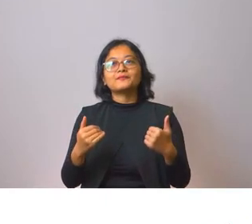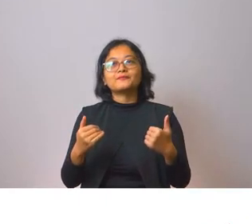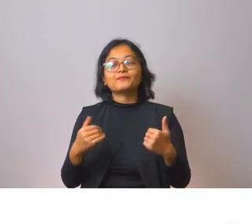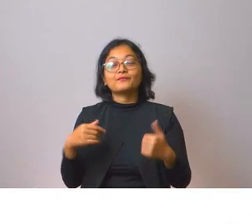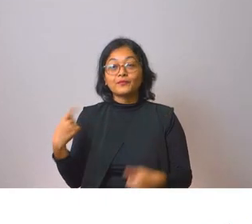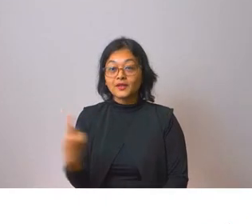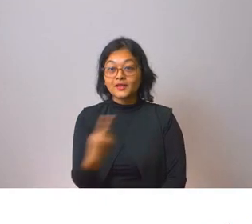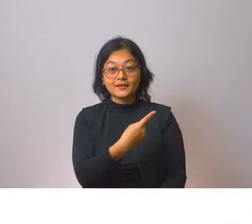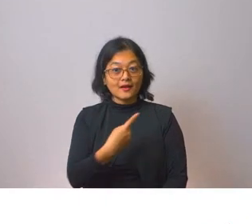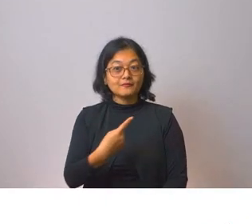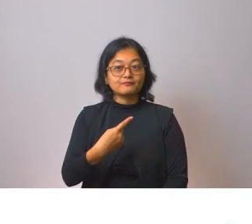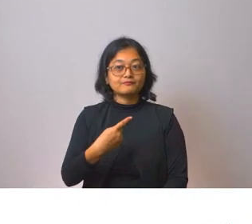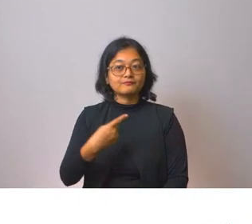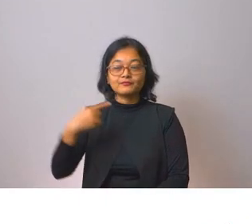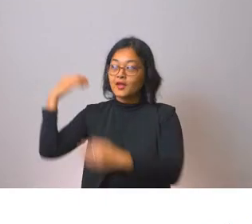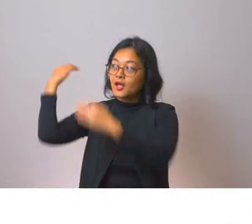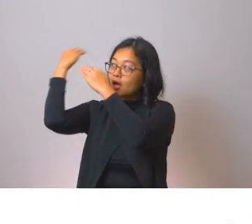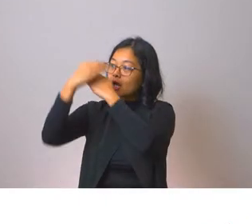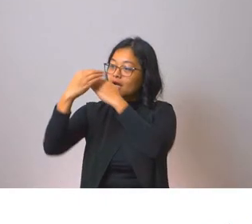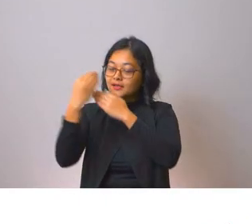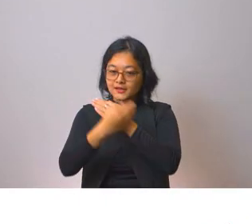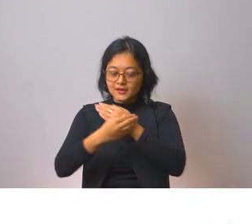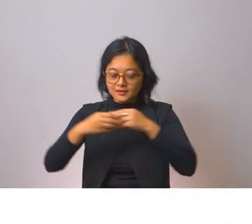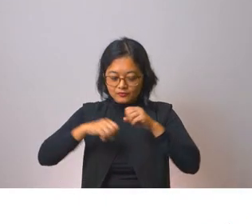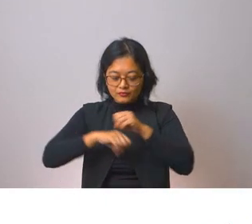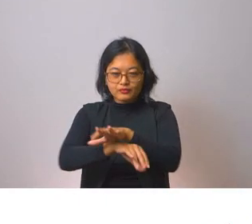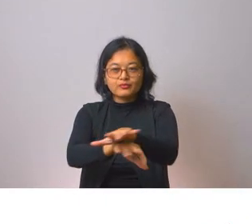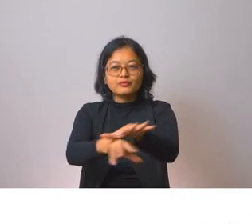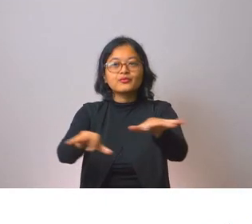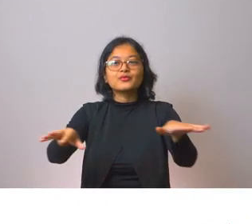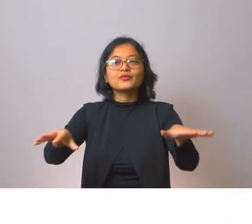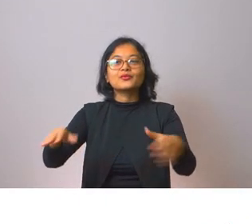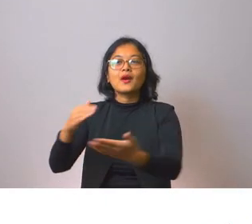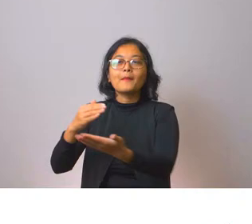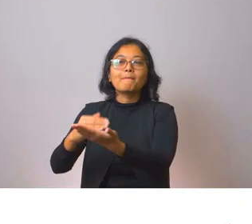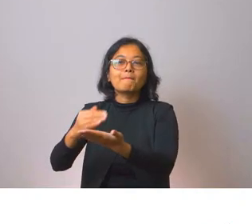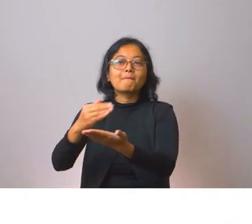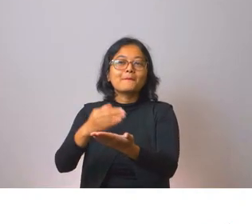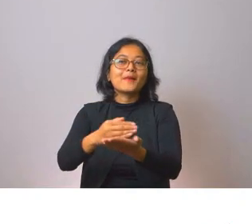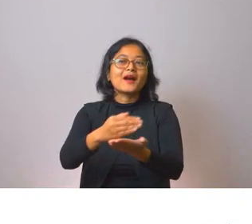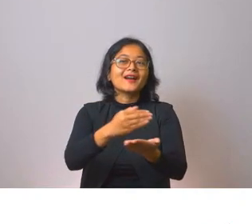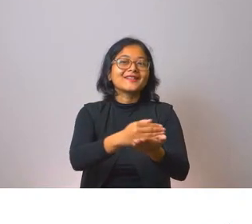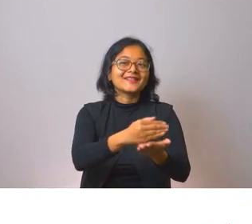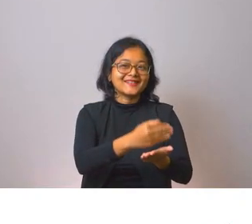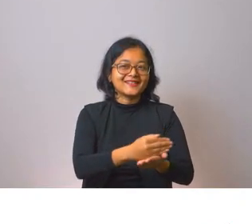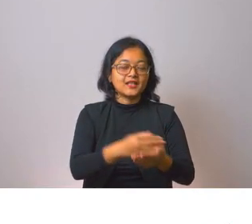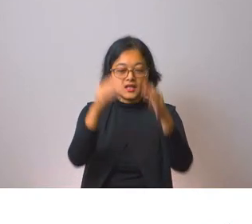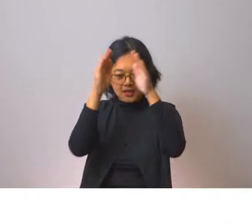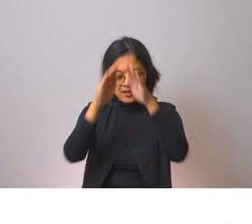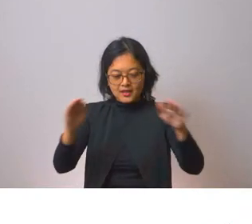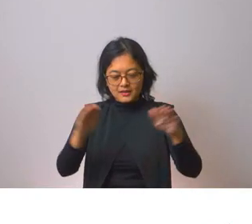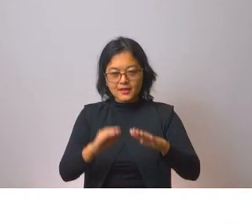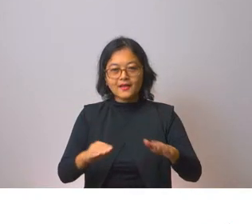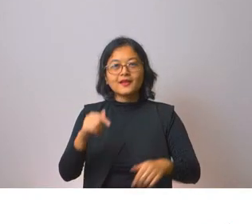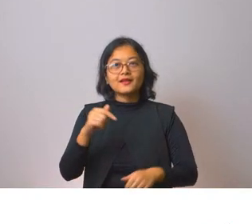Berbagi kasih dengan orang-orang di sekitar kita. Natal akan hadir di